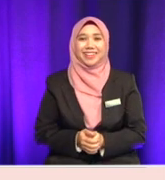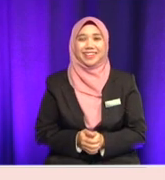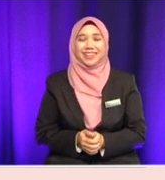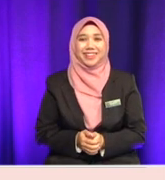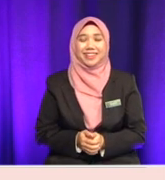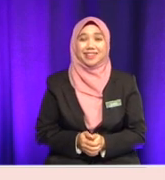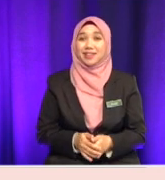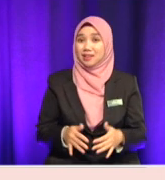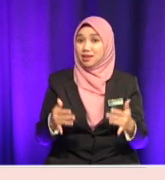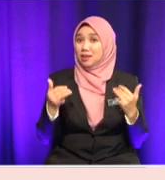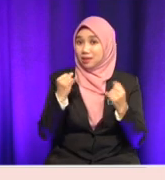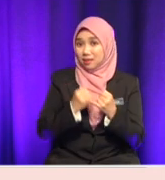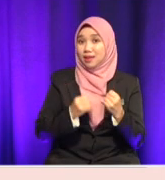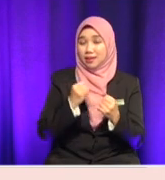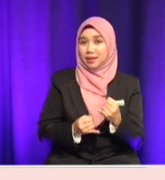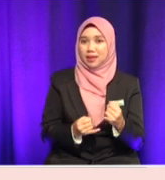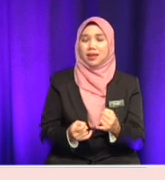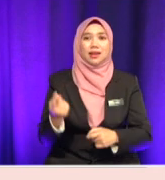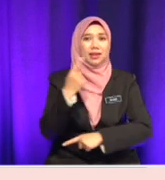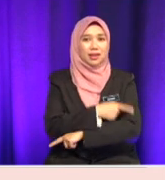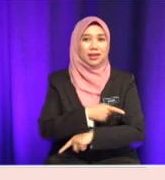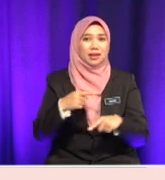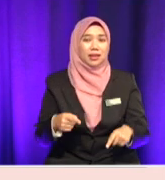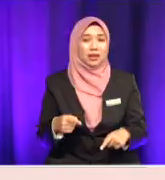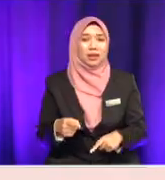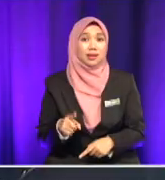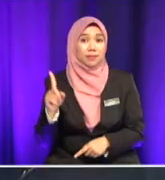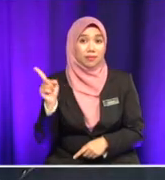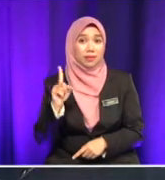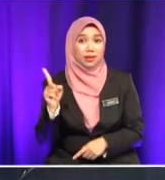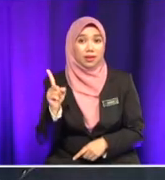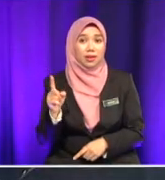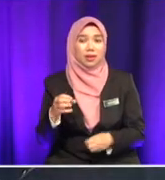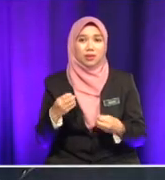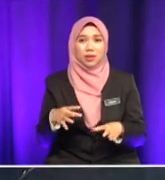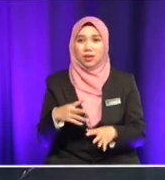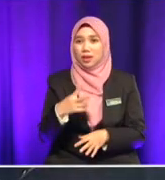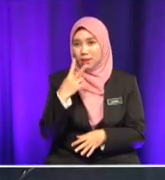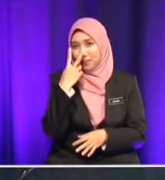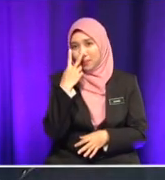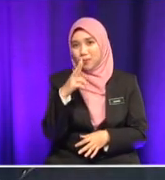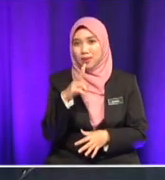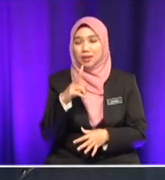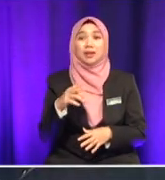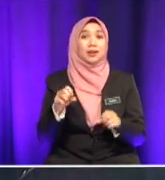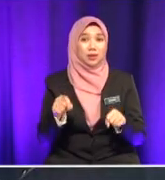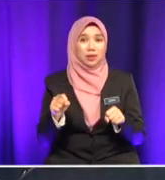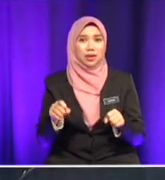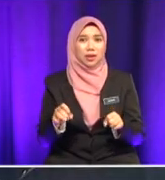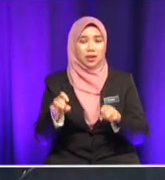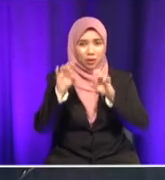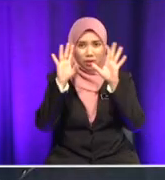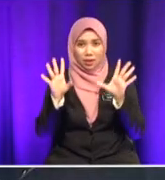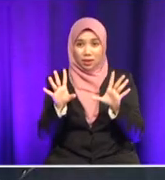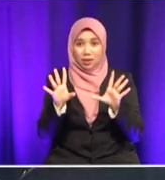sebelum kita mengakhiri rancangan hari ini di mana kamu murid-murid kita yang sedang menonton boleh membuat sedikit eee ulang kaji